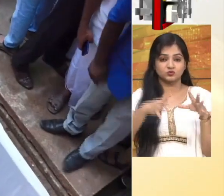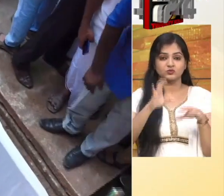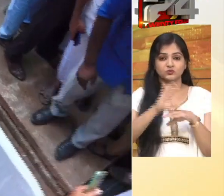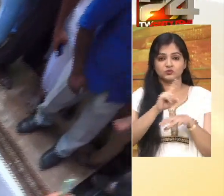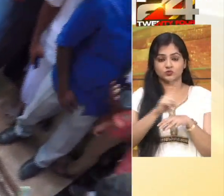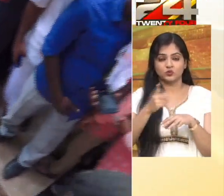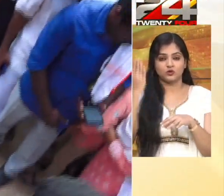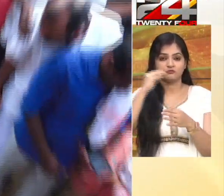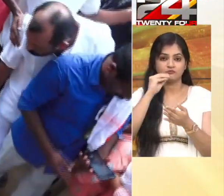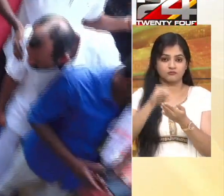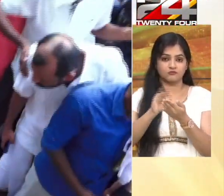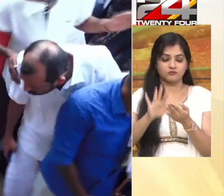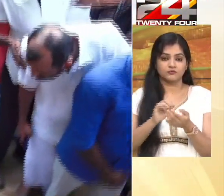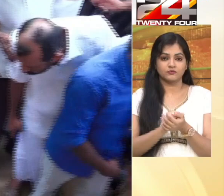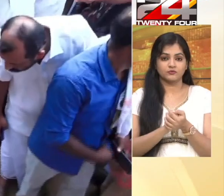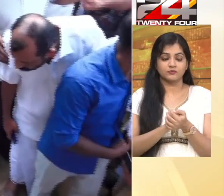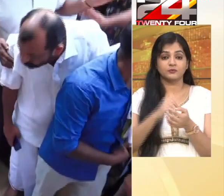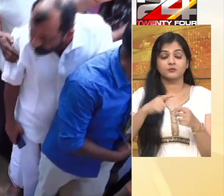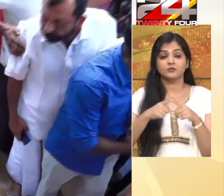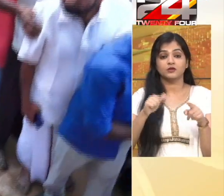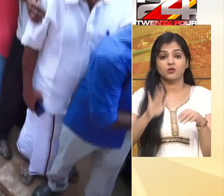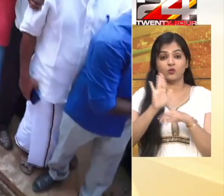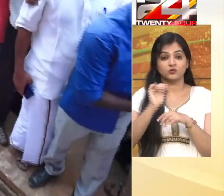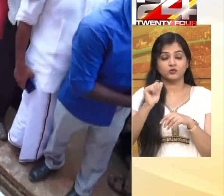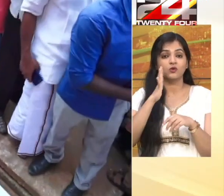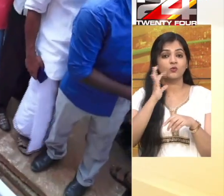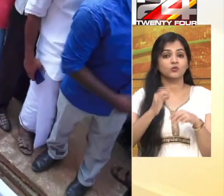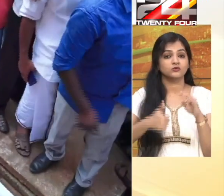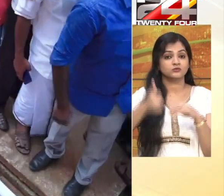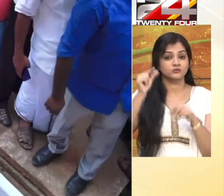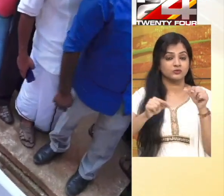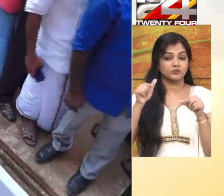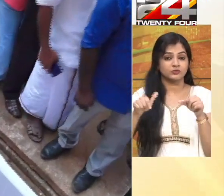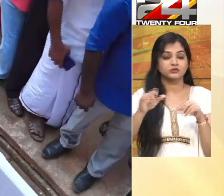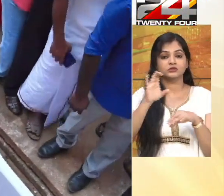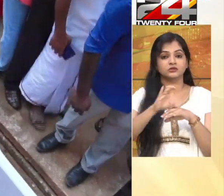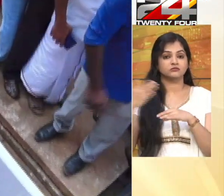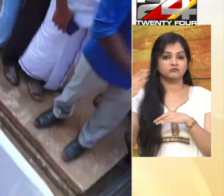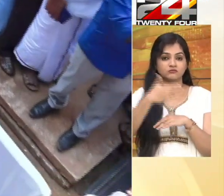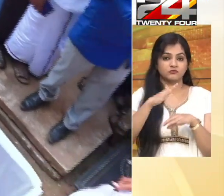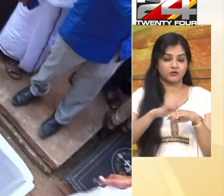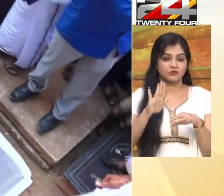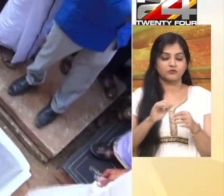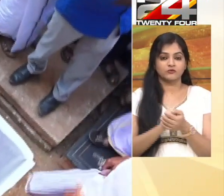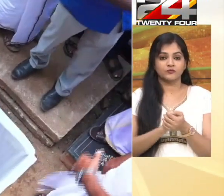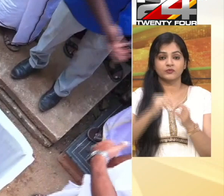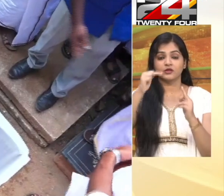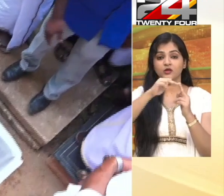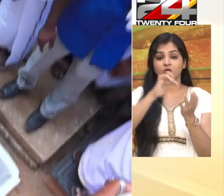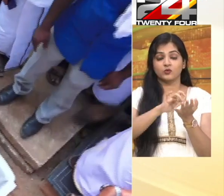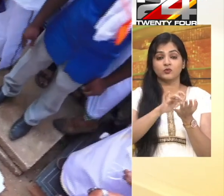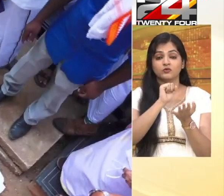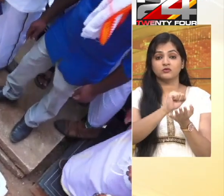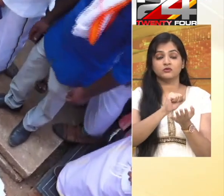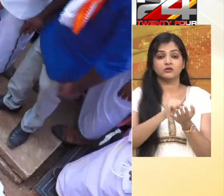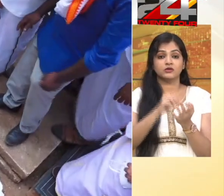അനുവദിക്കാതിരുന്നത്. പക്ഷേ എന്നിരുന്നാൽ പോലും കോൺഗ്രസിന്റെ പ്രധാനപ്പെട്ട നേതാക്കൾ എല്ലാവരും തന്നെ പള്ളിയിലേക്ക് എത്തിയിരുന്നു. ഇടുക്കിയെ സംബന്ധിച്ചിടത്തോളം